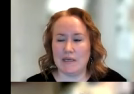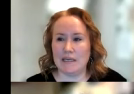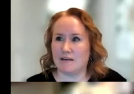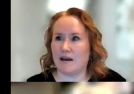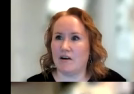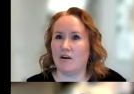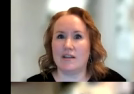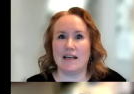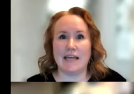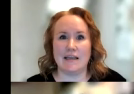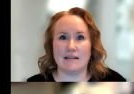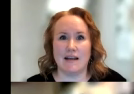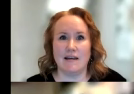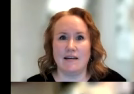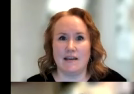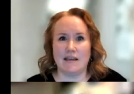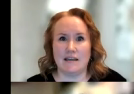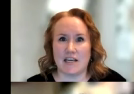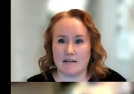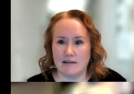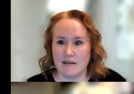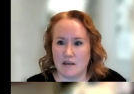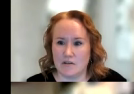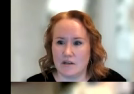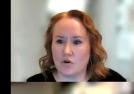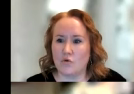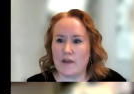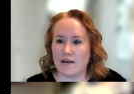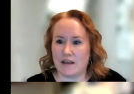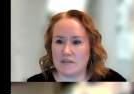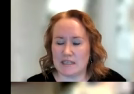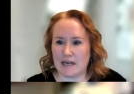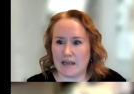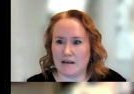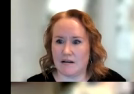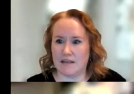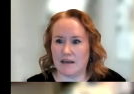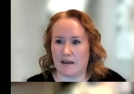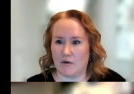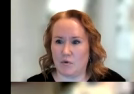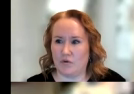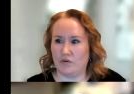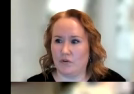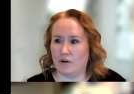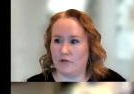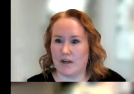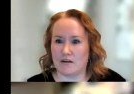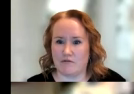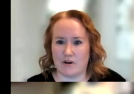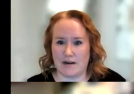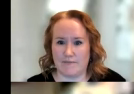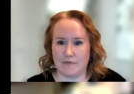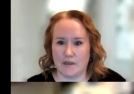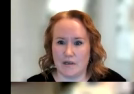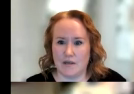Google Meet. Jeg har lagt inn lenke til det I chatten. Så dere kan kopiere den hvis ikke lenka I e-posten har fungert